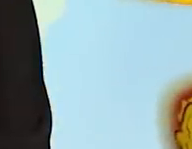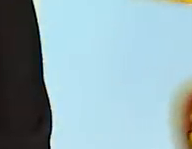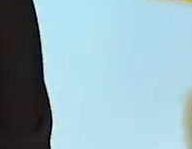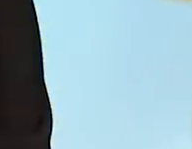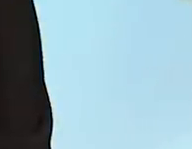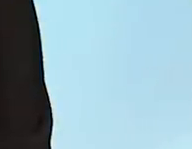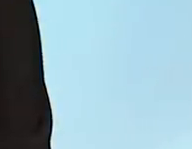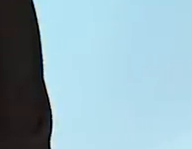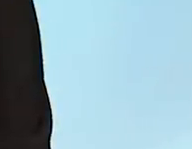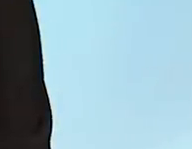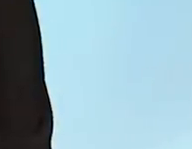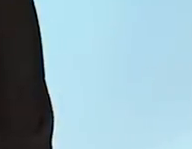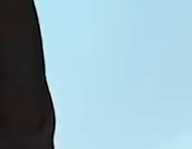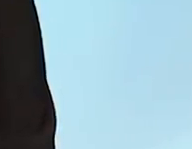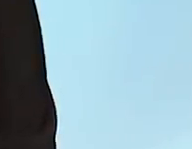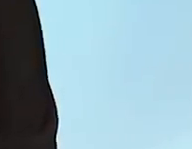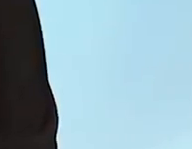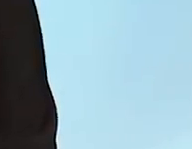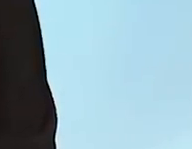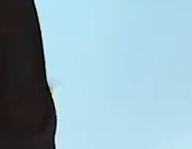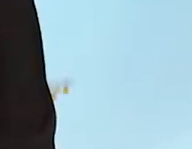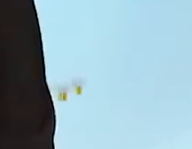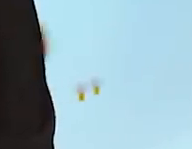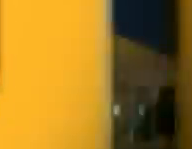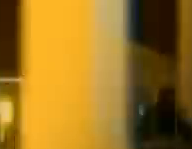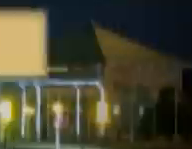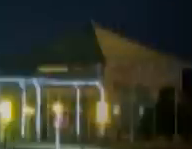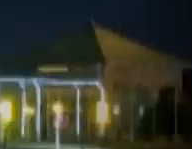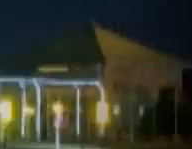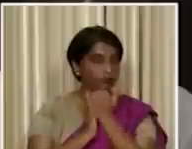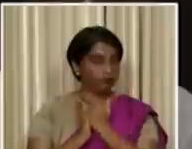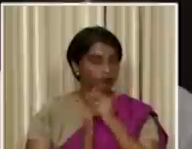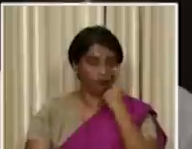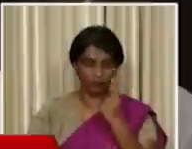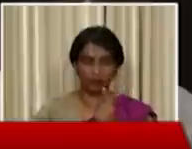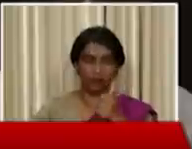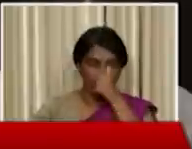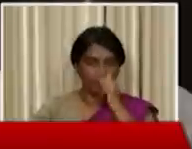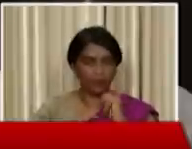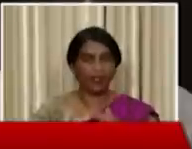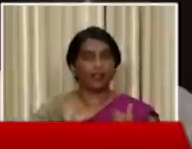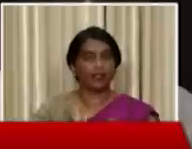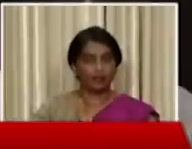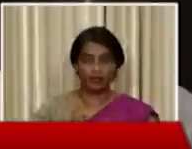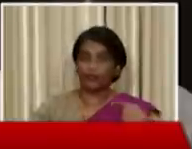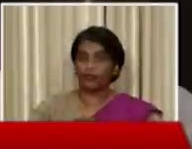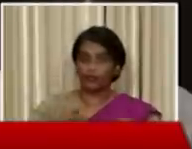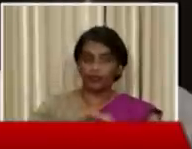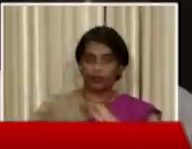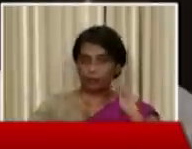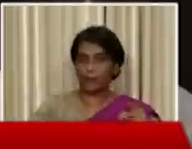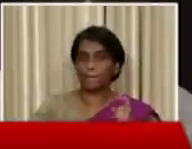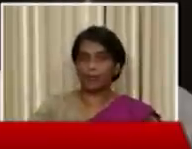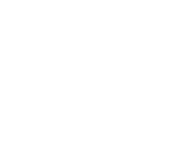විපක්ෂයේ මන්ත්‍රීවරුන් විවාදයට එක්වෙමින් අවධාරණය කළා. දූෂණ විරෝධී පනත් කෙටුම්පත් විවාදයේ කල්තබුන් ලැබූ